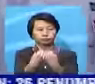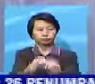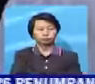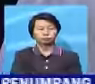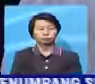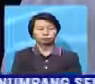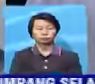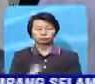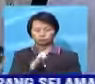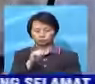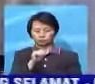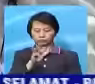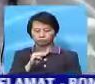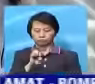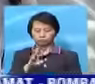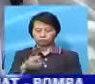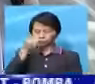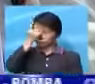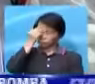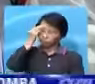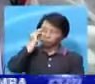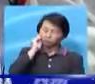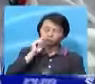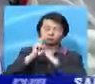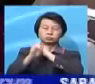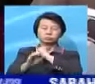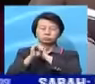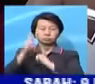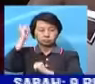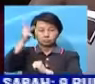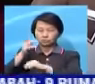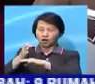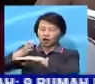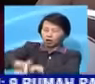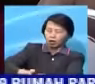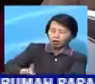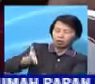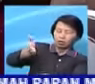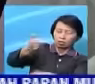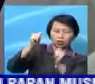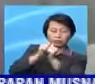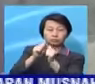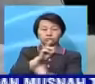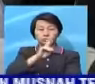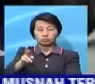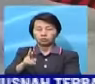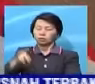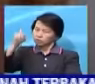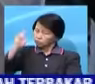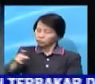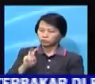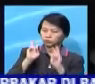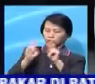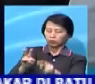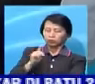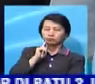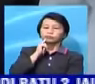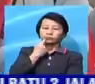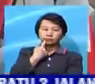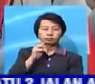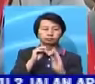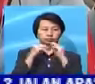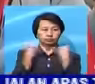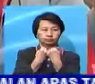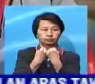Tegas Zamri, keterdesakan Tun Dr. Mahathir berkempen politik hingga melampaui batas agama perlu dipandang serius